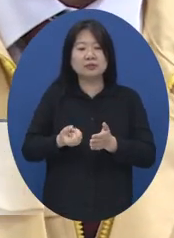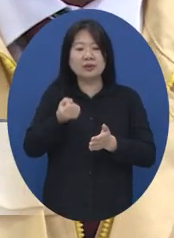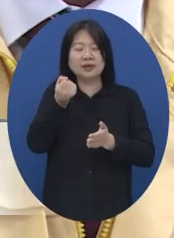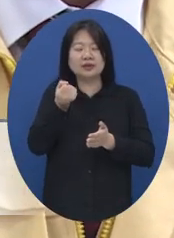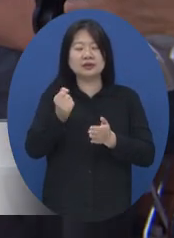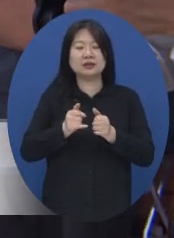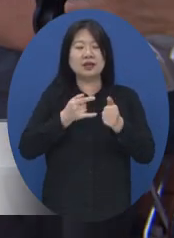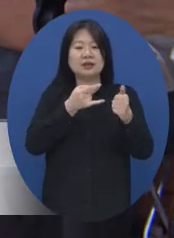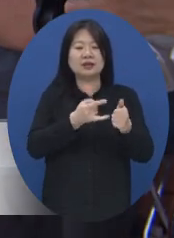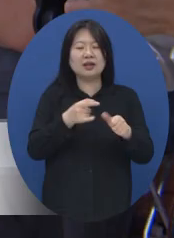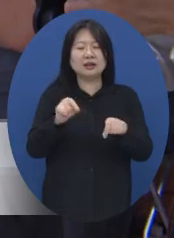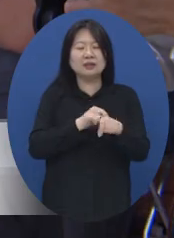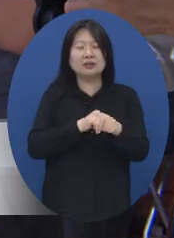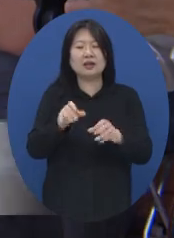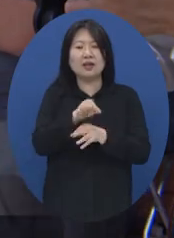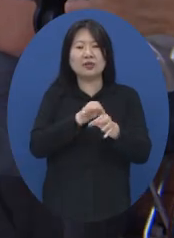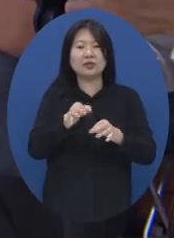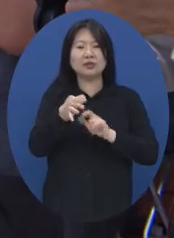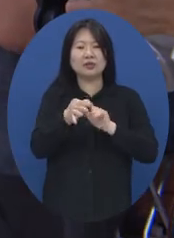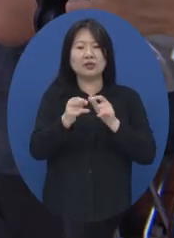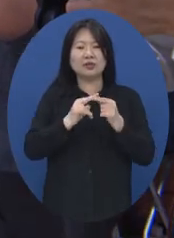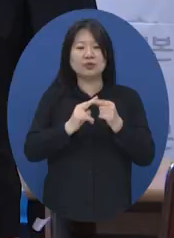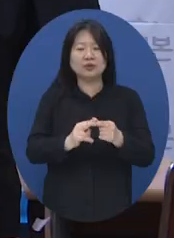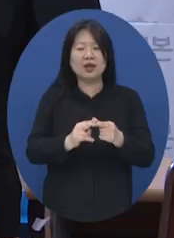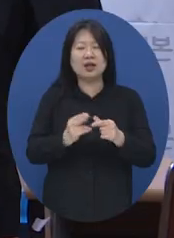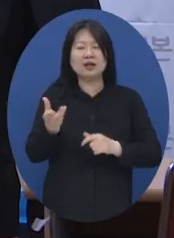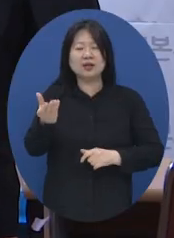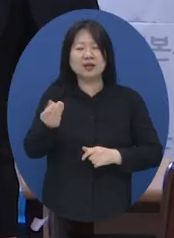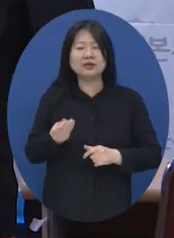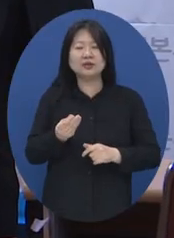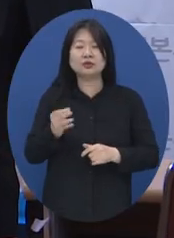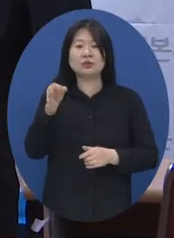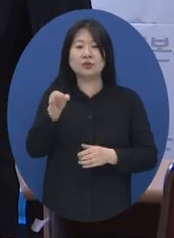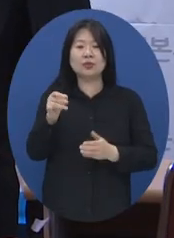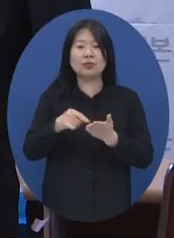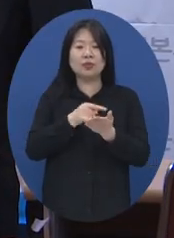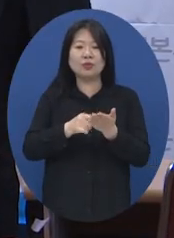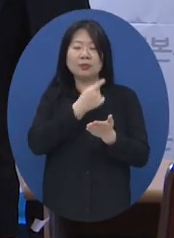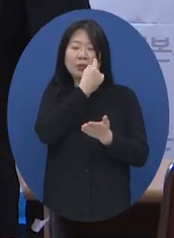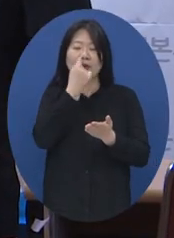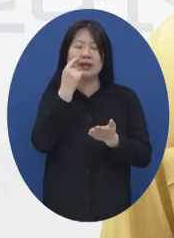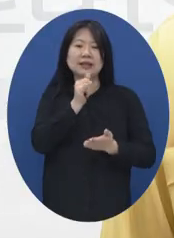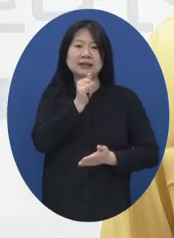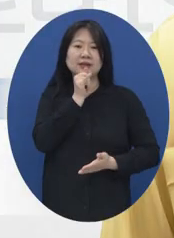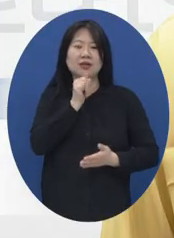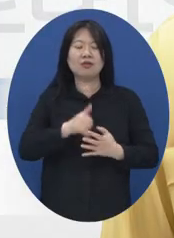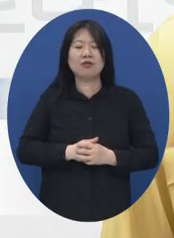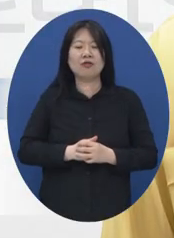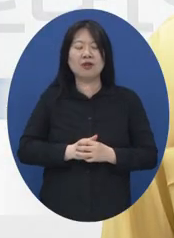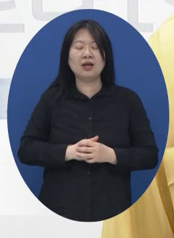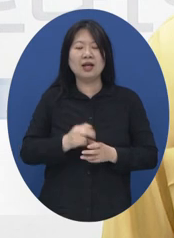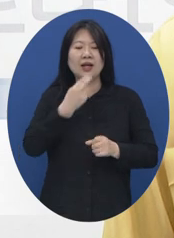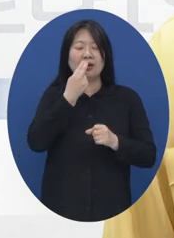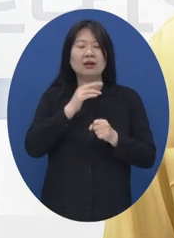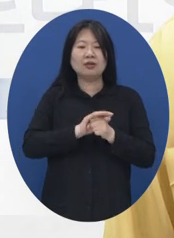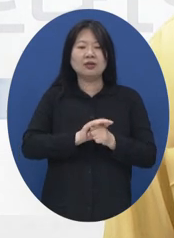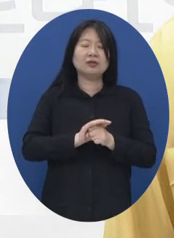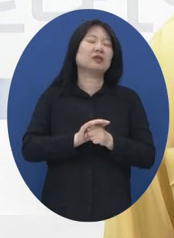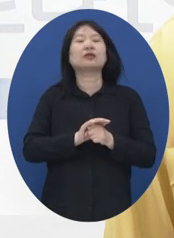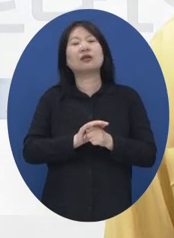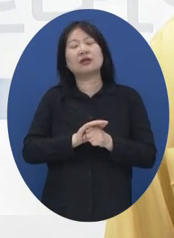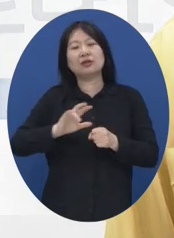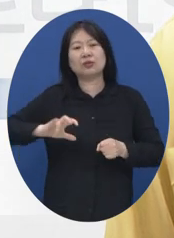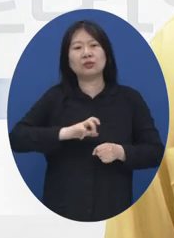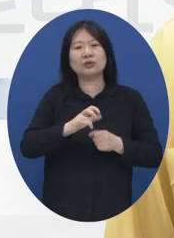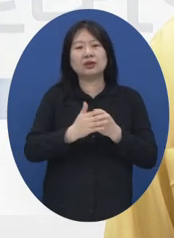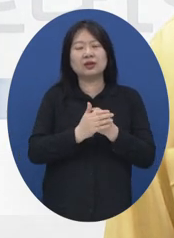영세 사업자에겐 특별 경영 자금과 대출 자금 보증을 한다는 게 골자입니다. 억울하게 전체를 위해서 피해를